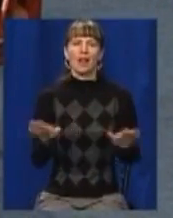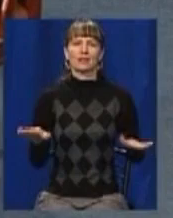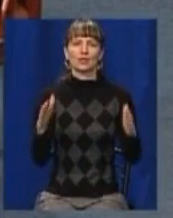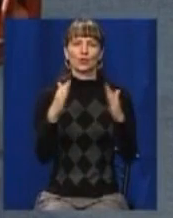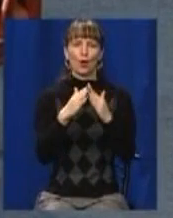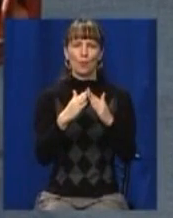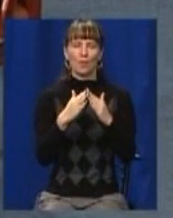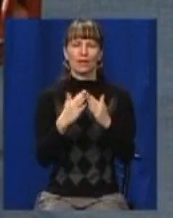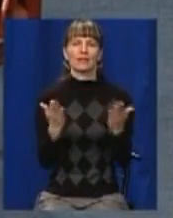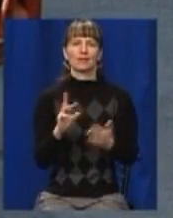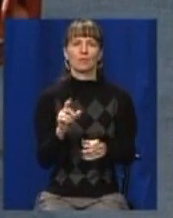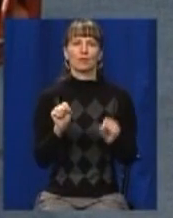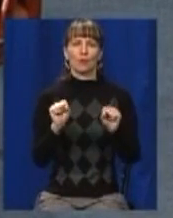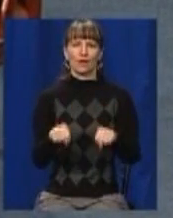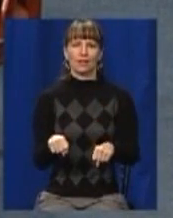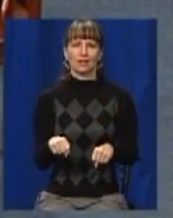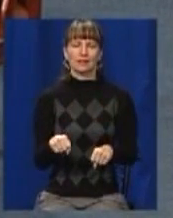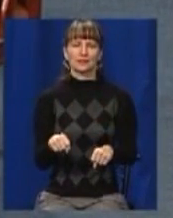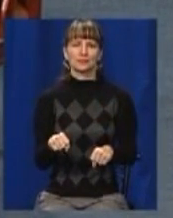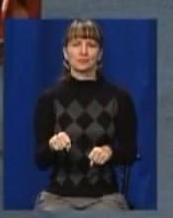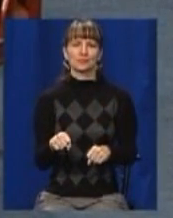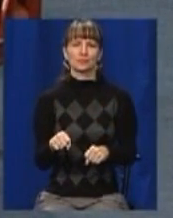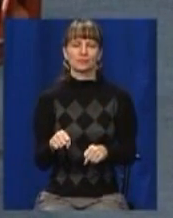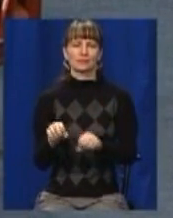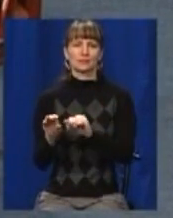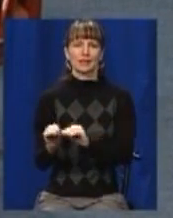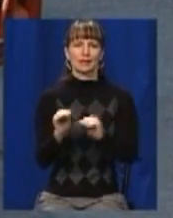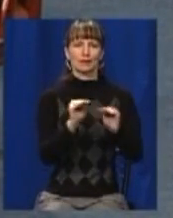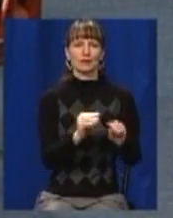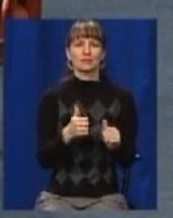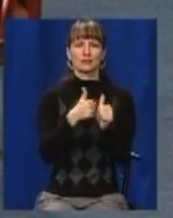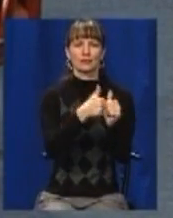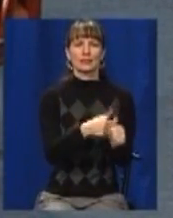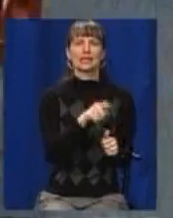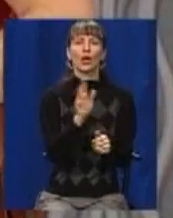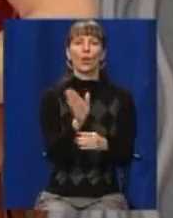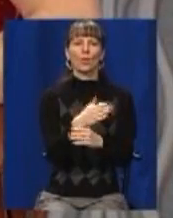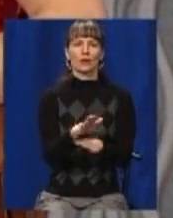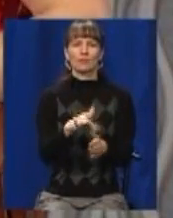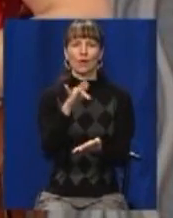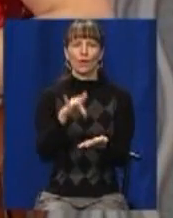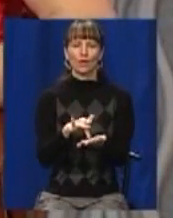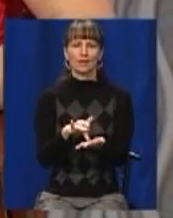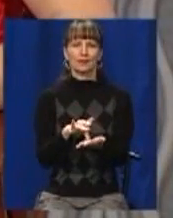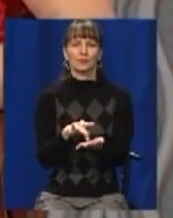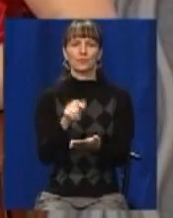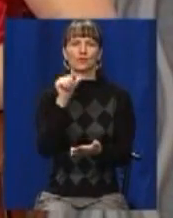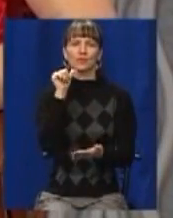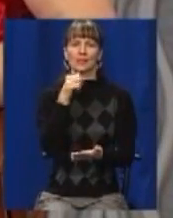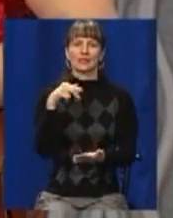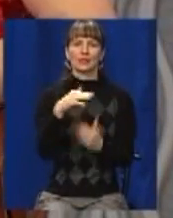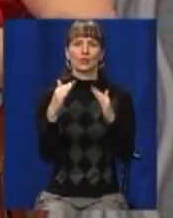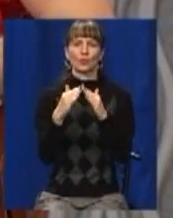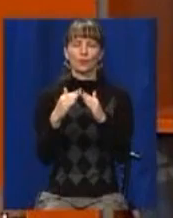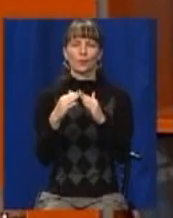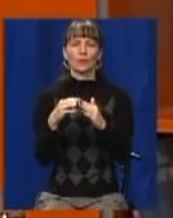да, насправді, які б могли там, я не знаю, пересуватися за тобою. Тобто ти десь гуляєш у місті, тобі дуже так, знаєш, лінько йти додому.